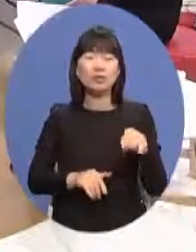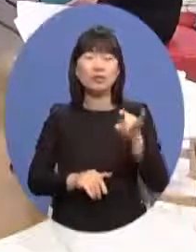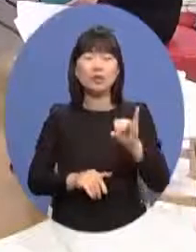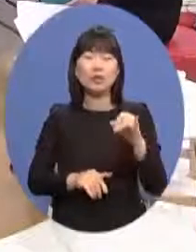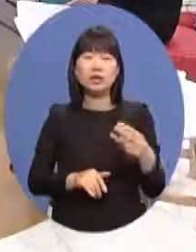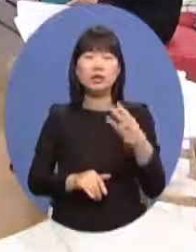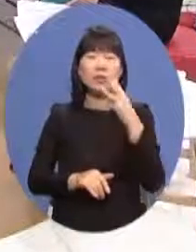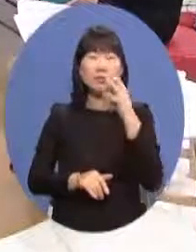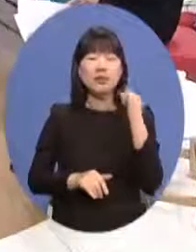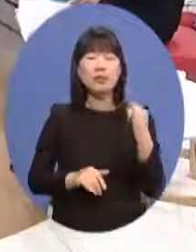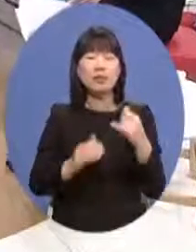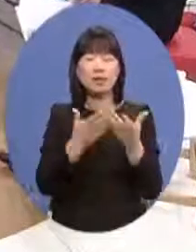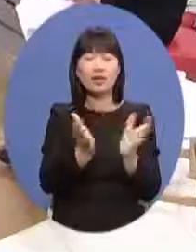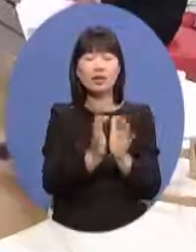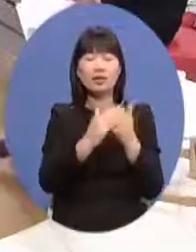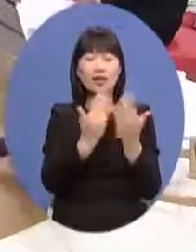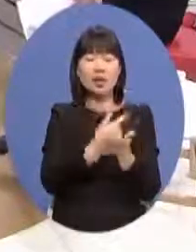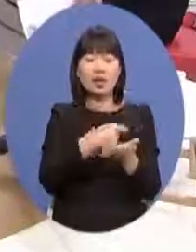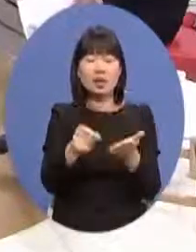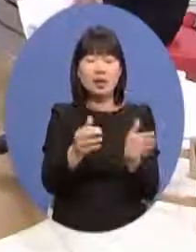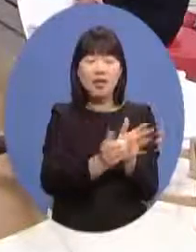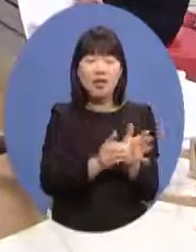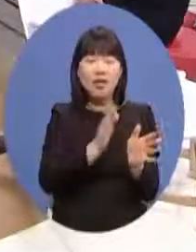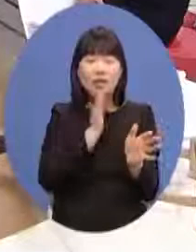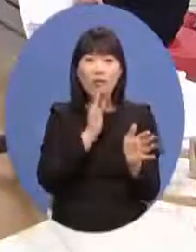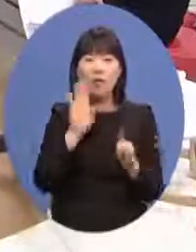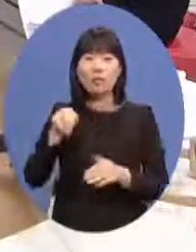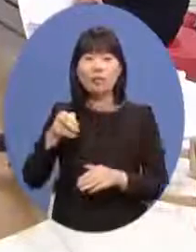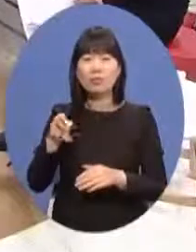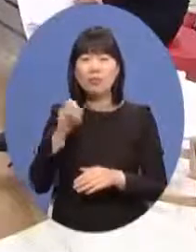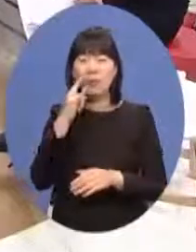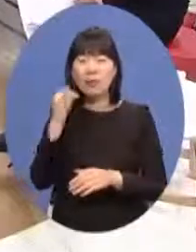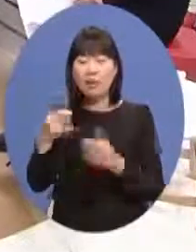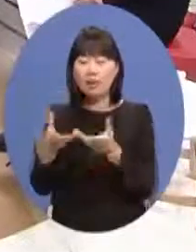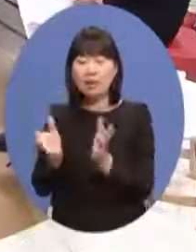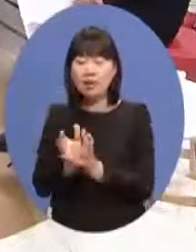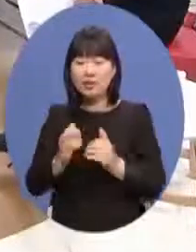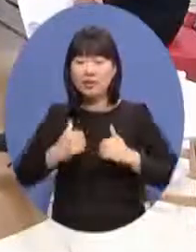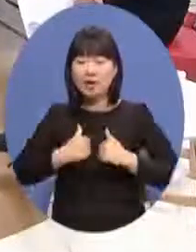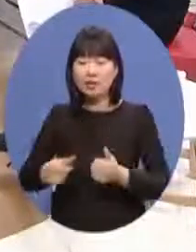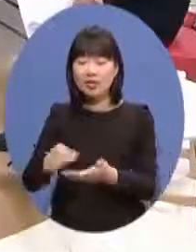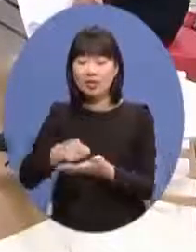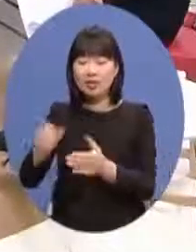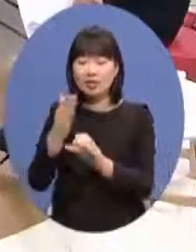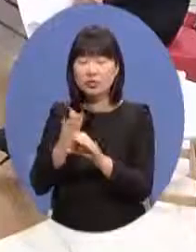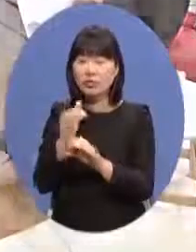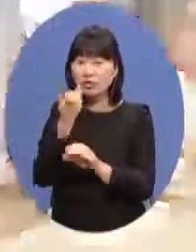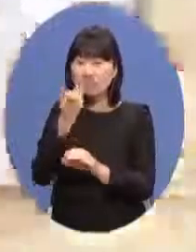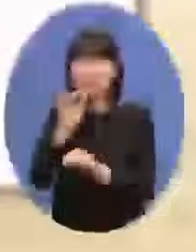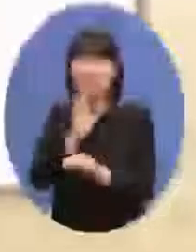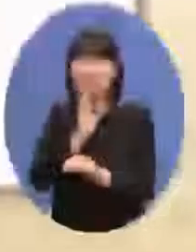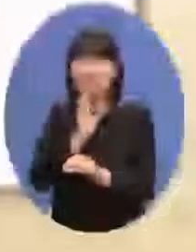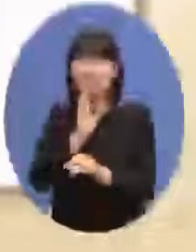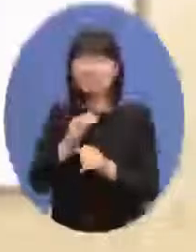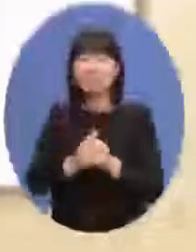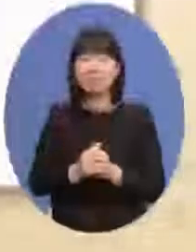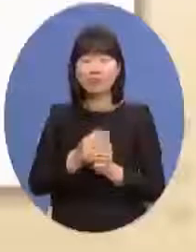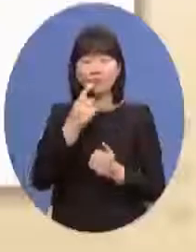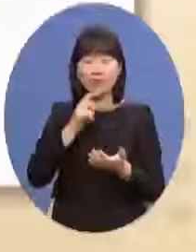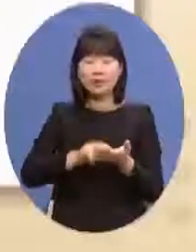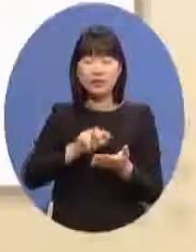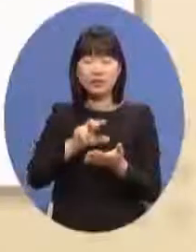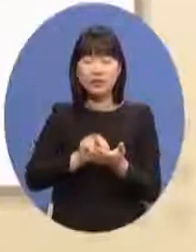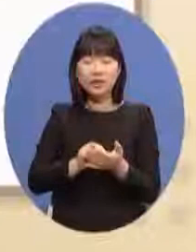같고 지금 부평맘 팀 열심히 쓰고 계십니다. 네. 자, 이게 쉬운